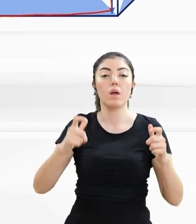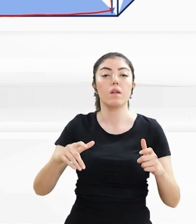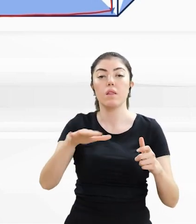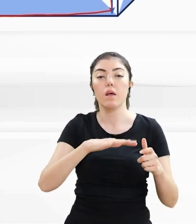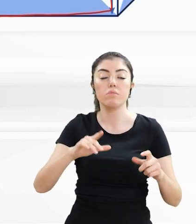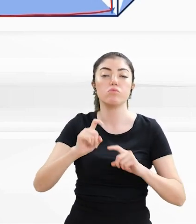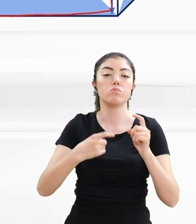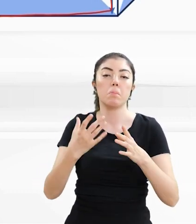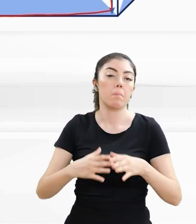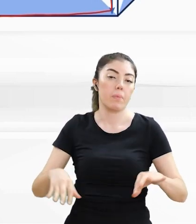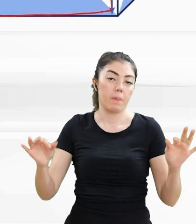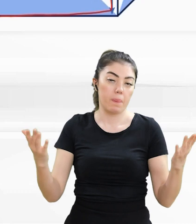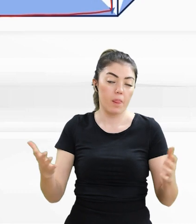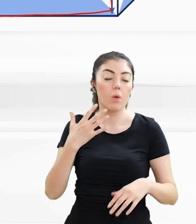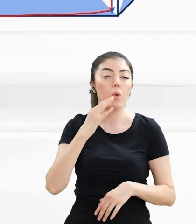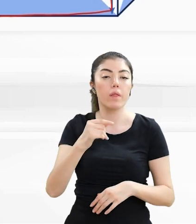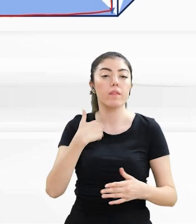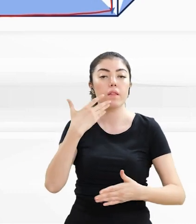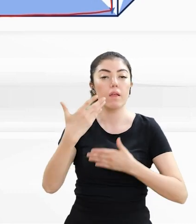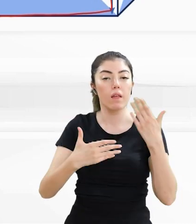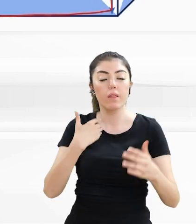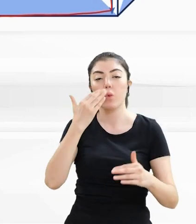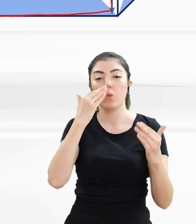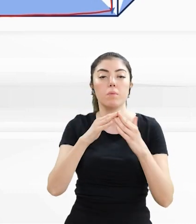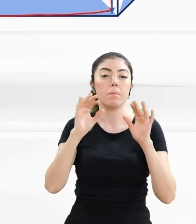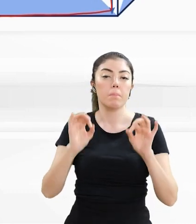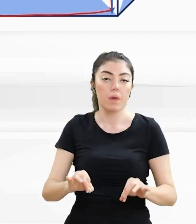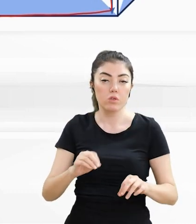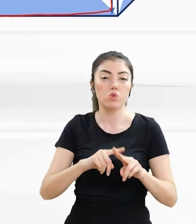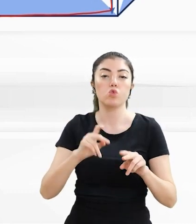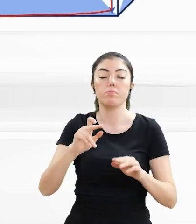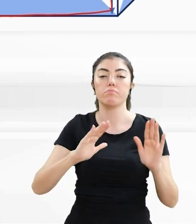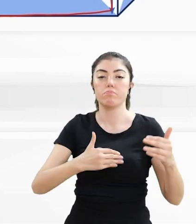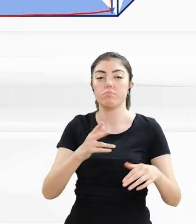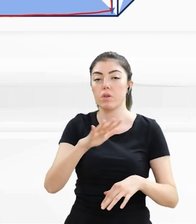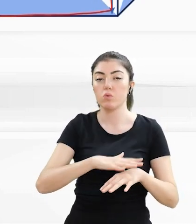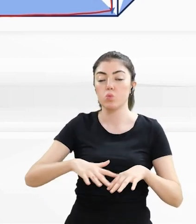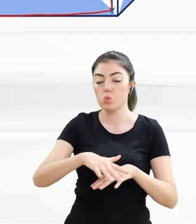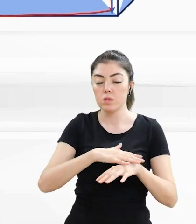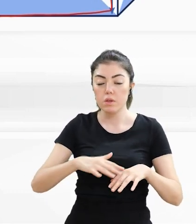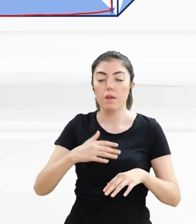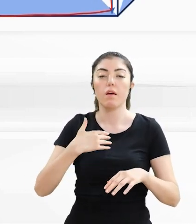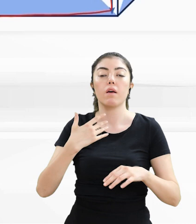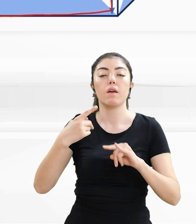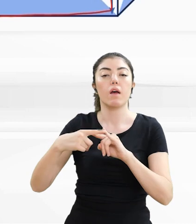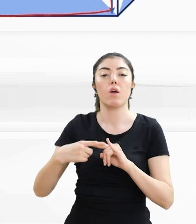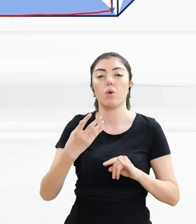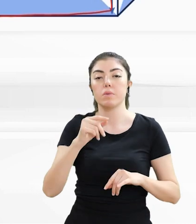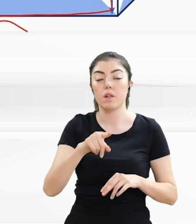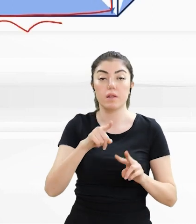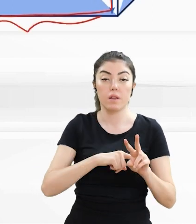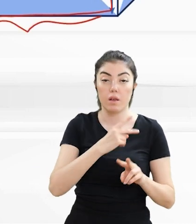bölgenin alanını bulmuş oluruz öyle Bu dediklerimizi artık uygulayalım bu küp şeklindeydi yani tüm yüzeyleri kare olacaktı